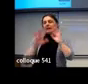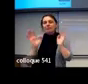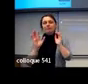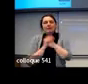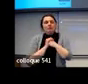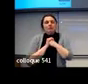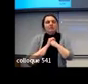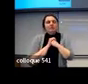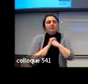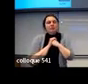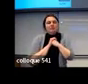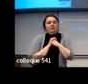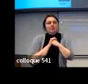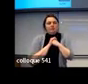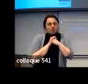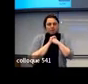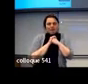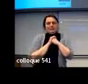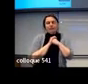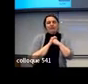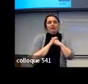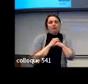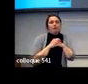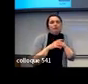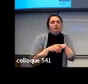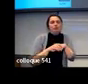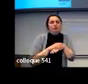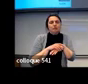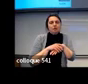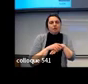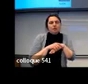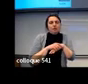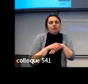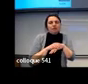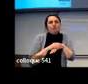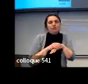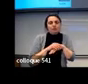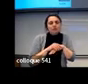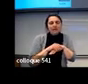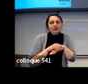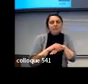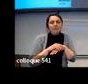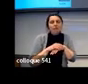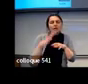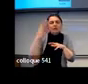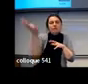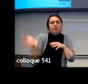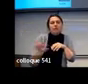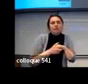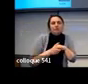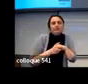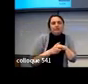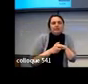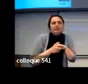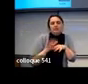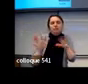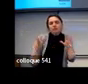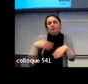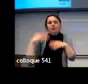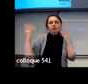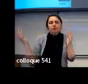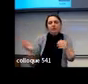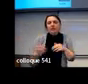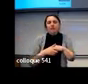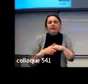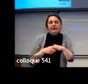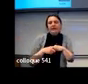pour mettre rapidement là aussi, je ne passerai pas au travers le contenu du manuel, là, mais on voit donc ces sections,